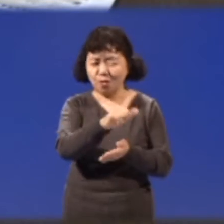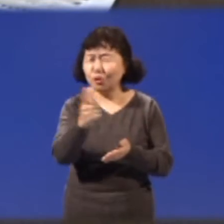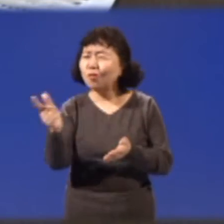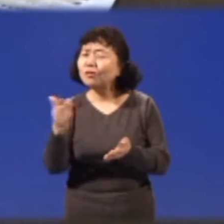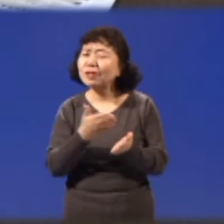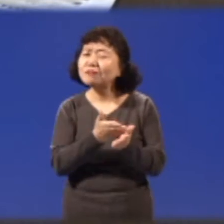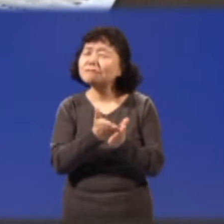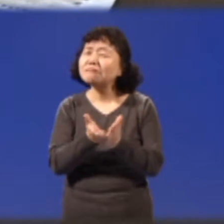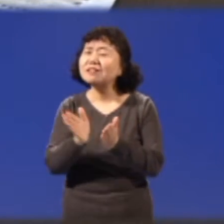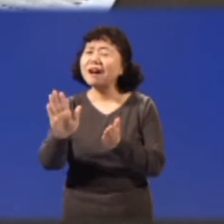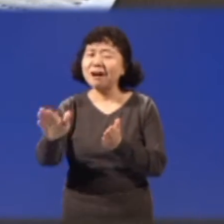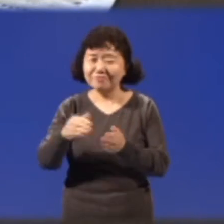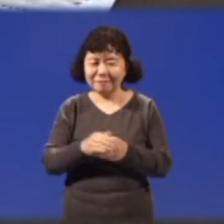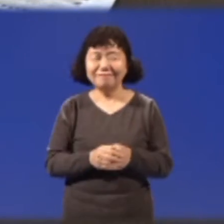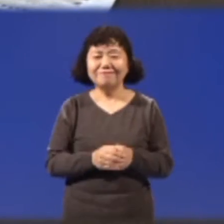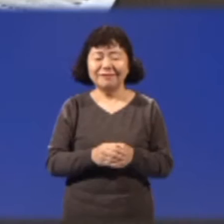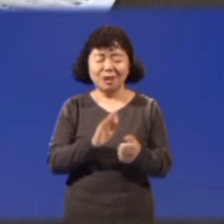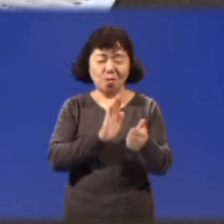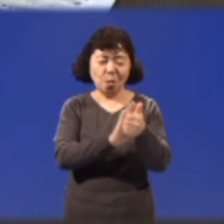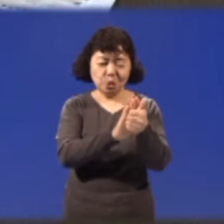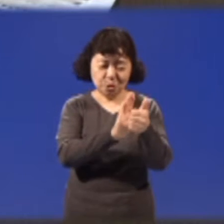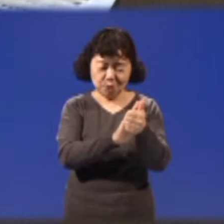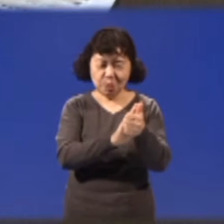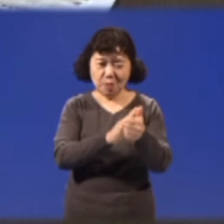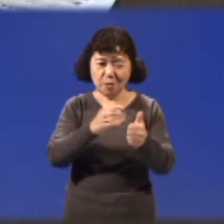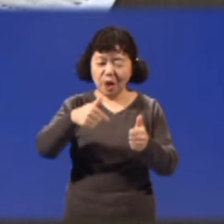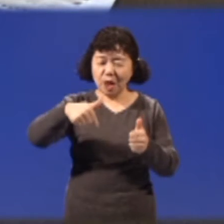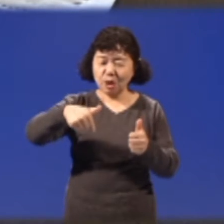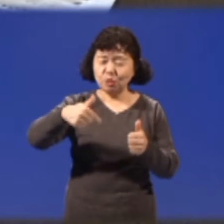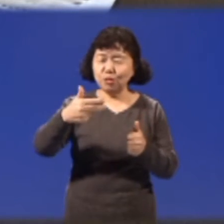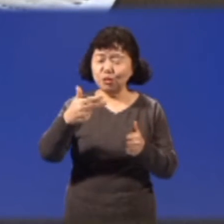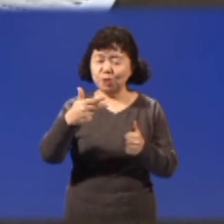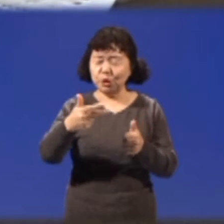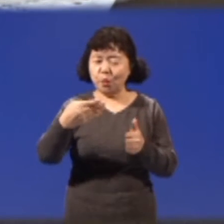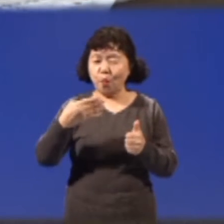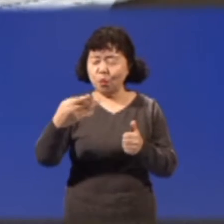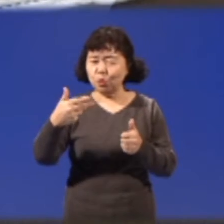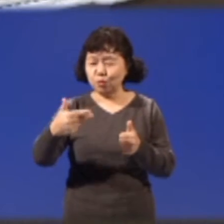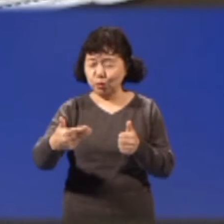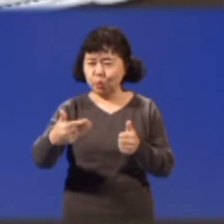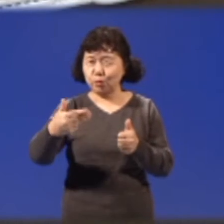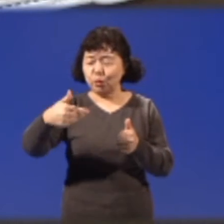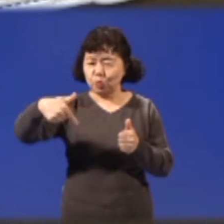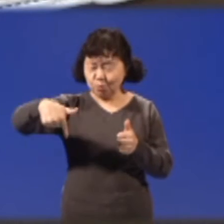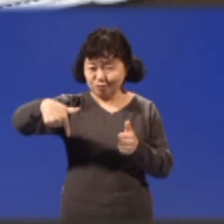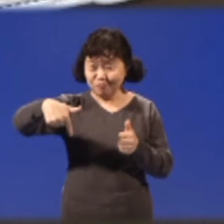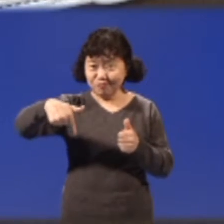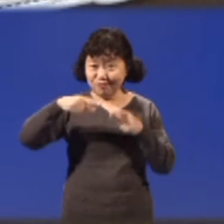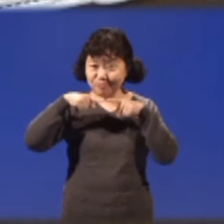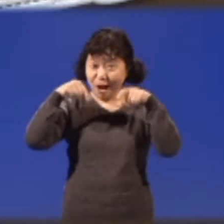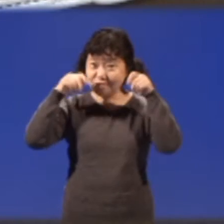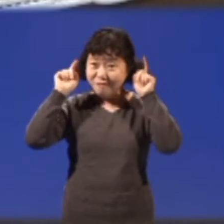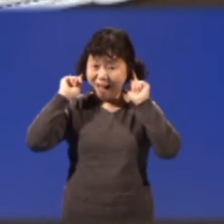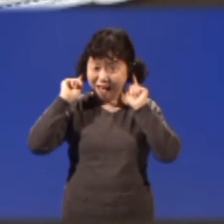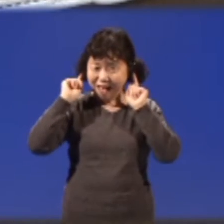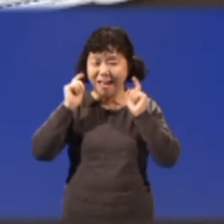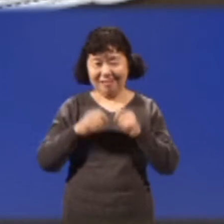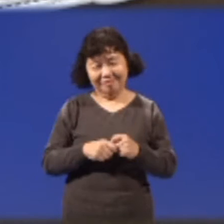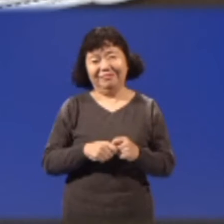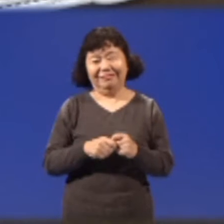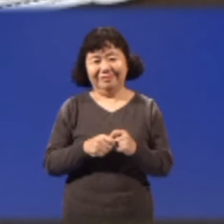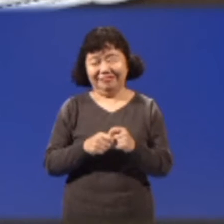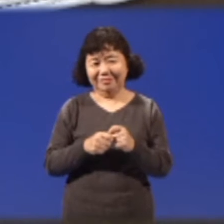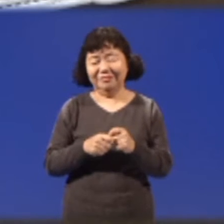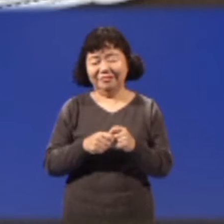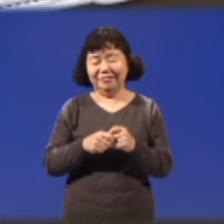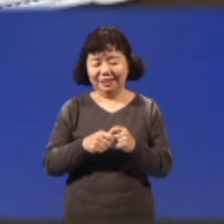が、おすすめするのは不織布マスクです。 はい。 熱などで繊維を絡ませて布状に